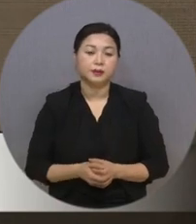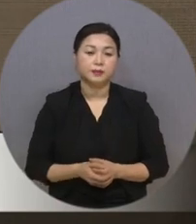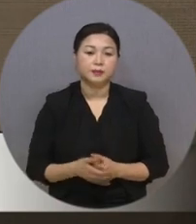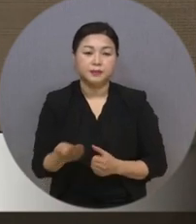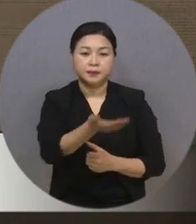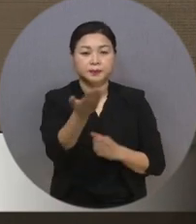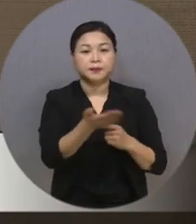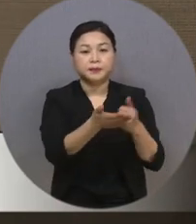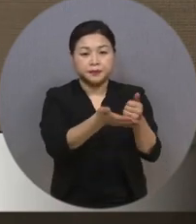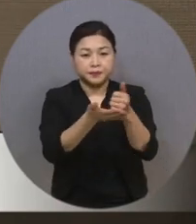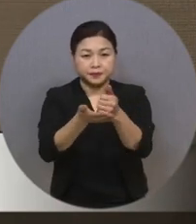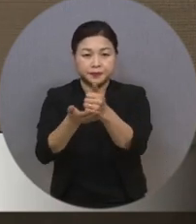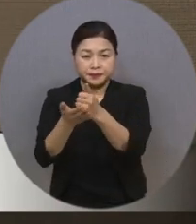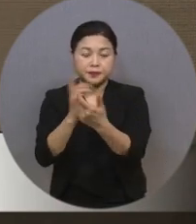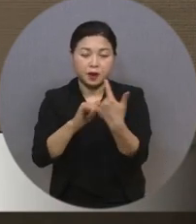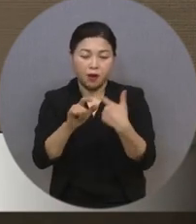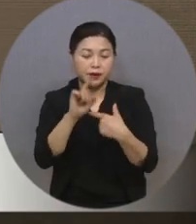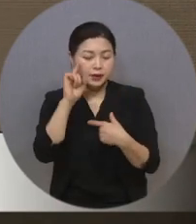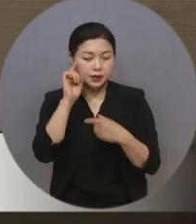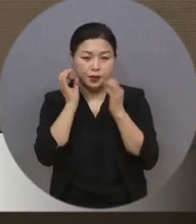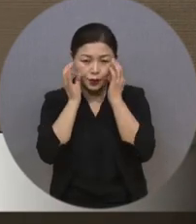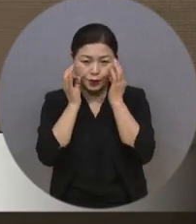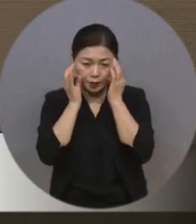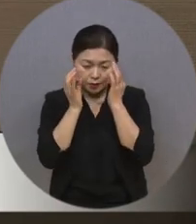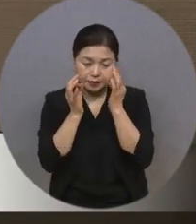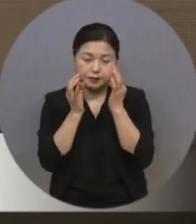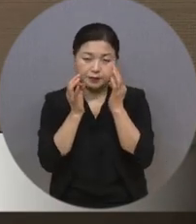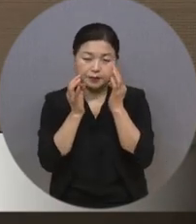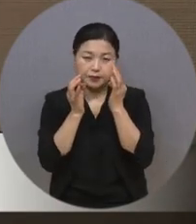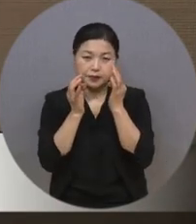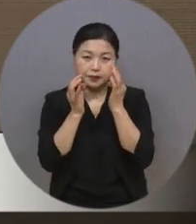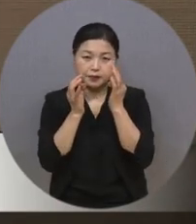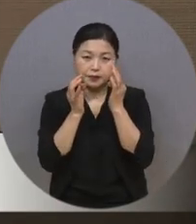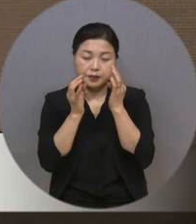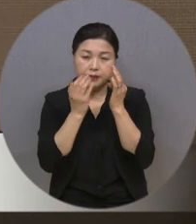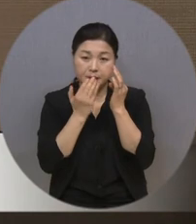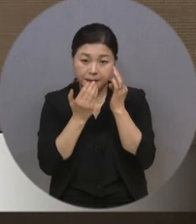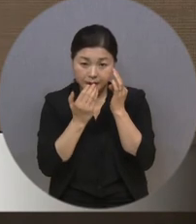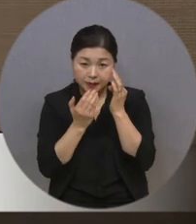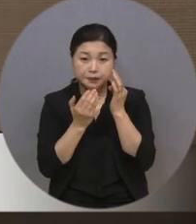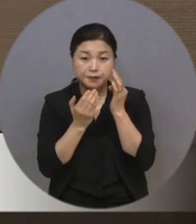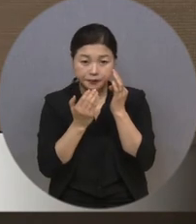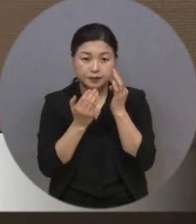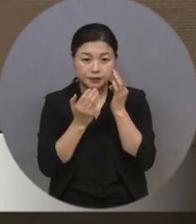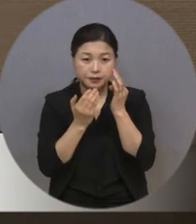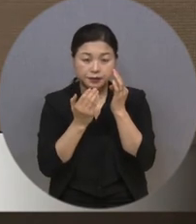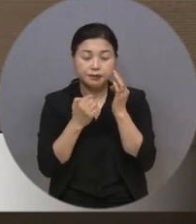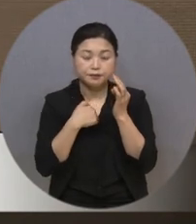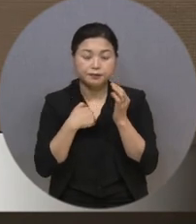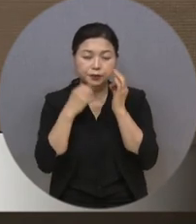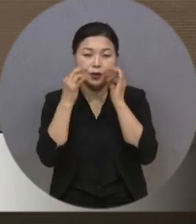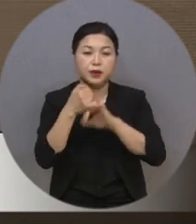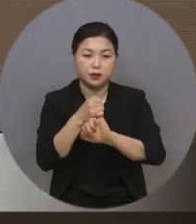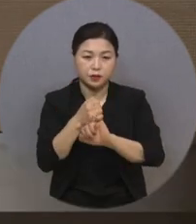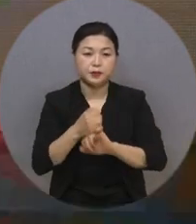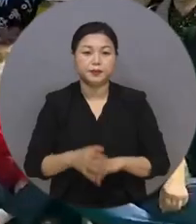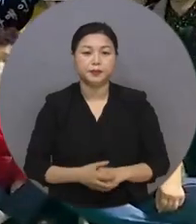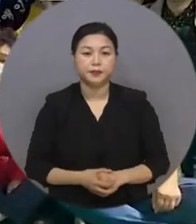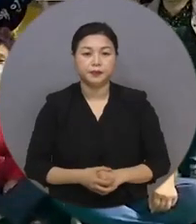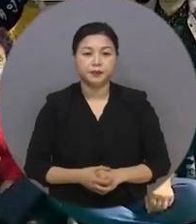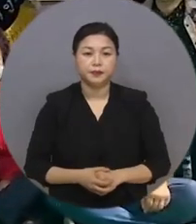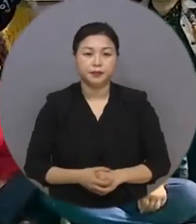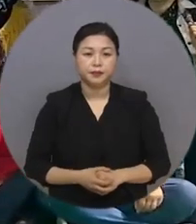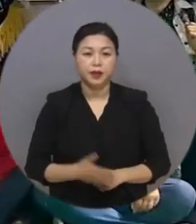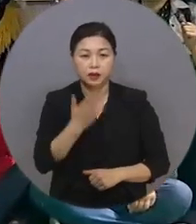여러분들 모시는데 앞으로 조금 더 더 신경 써서 할 수 있도록 저도 최선을 다하겠습니다